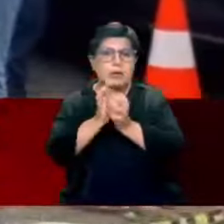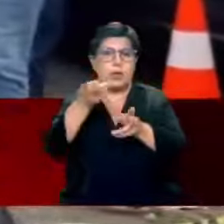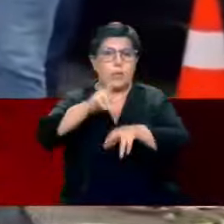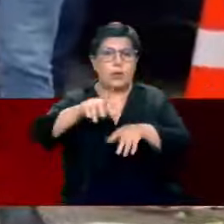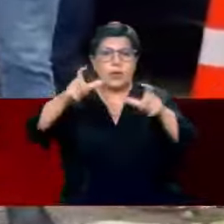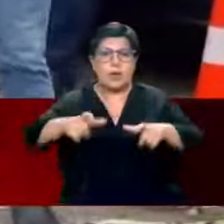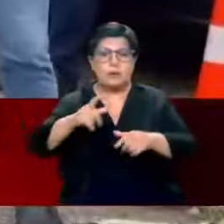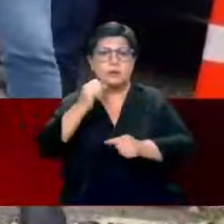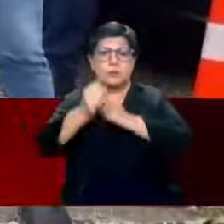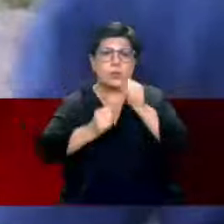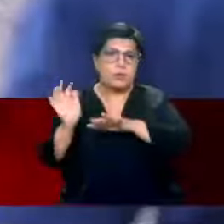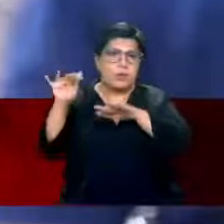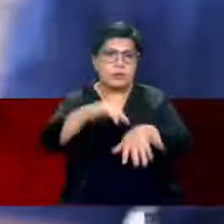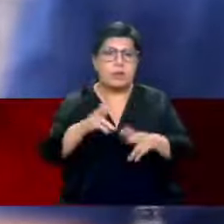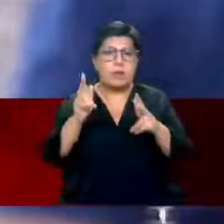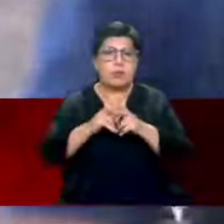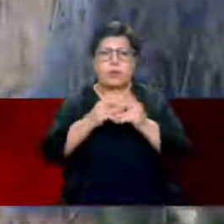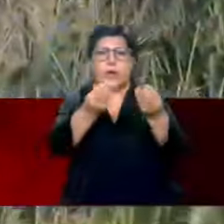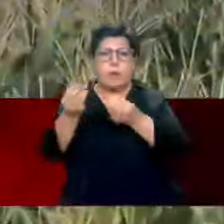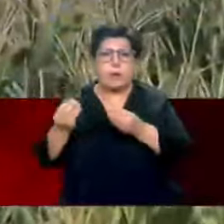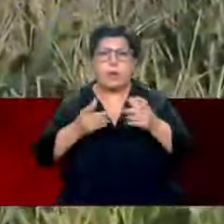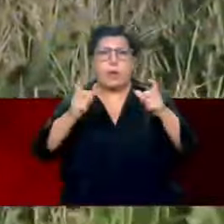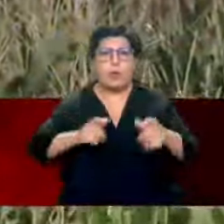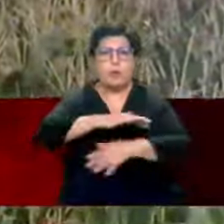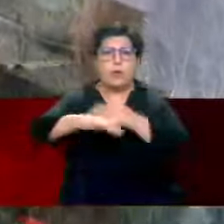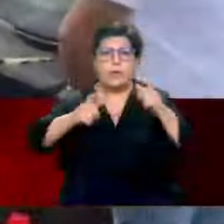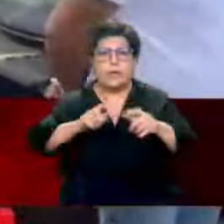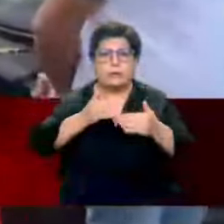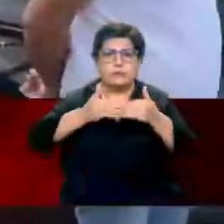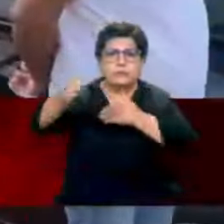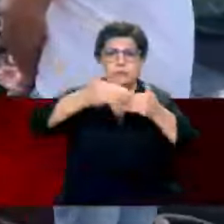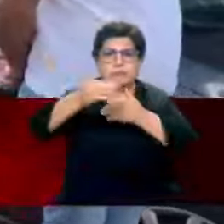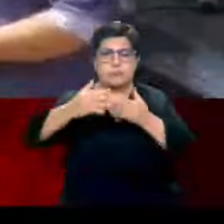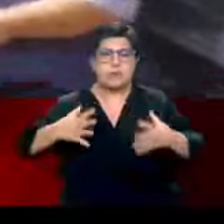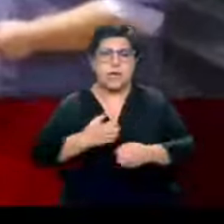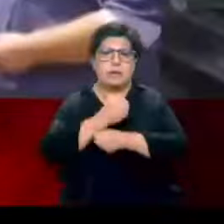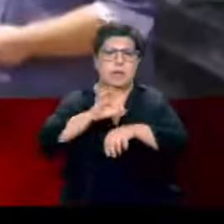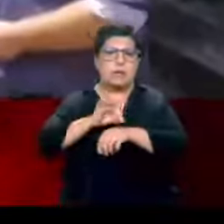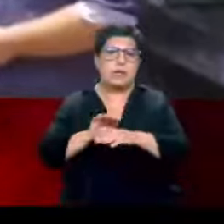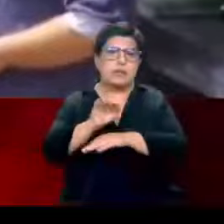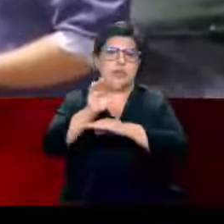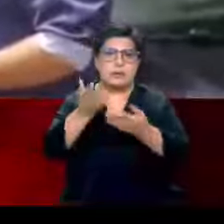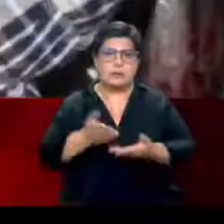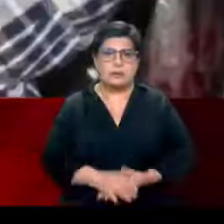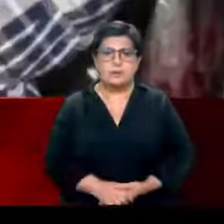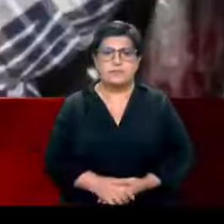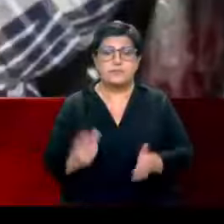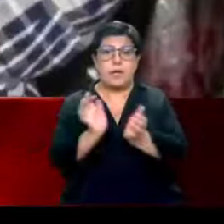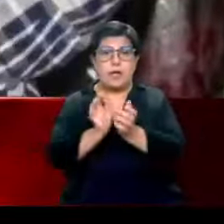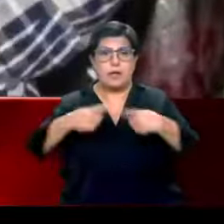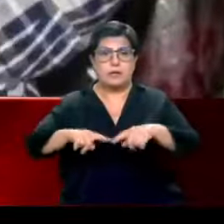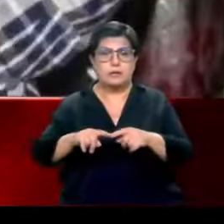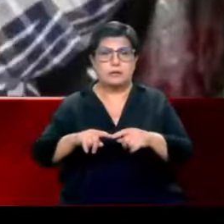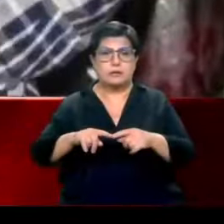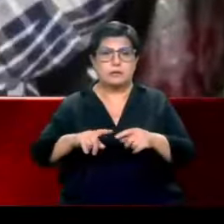İçim yanıyor. Polis kalabalığı olay yerine yaklaştırmayınca gergin anlar yaşandı. Sakin olun. Ailesi